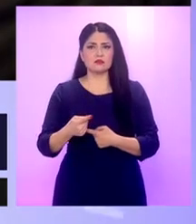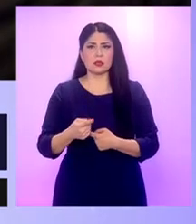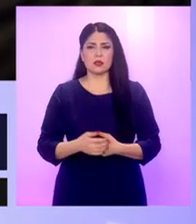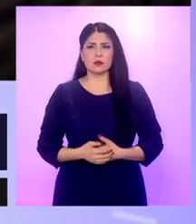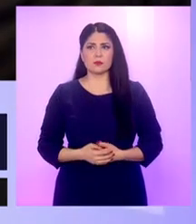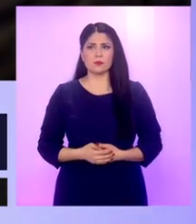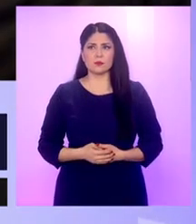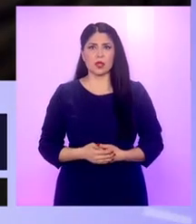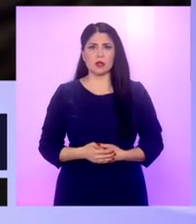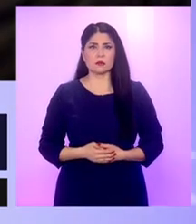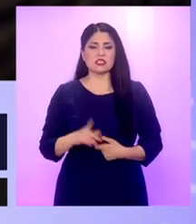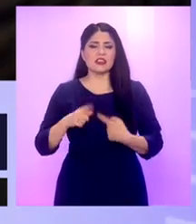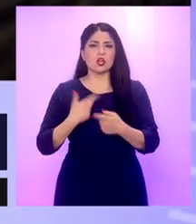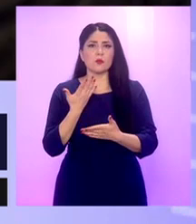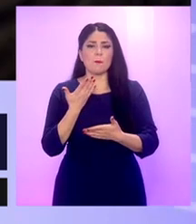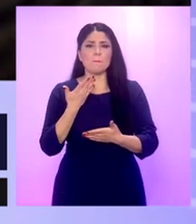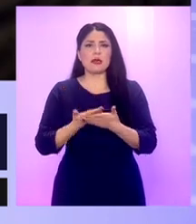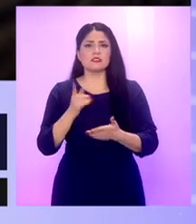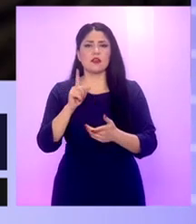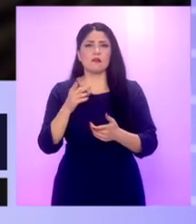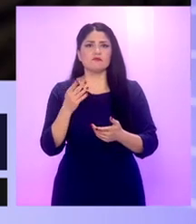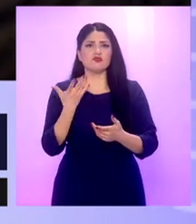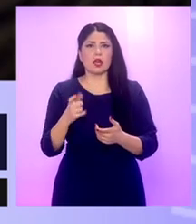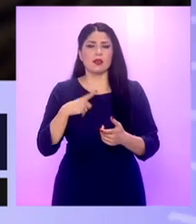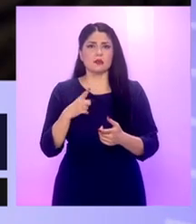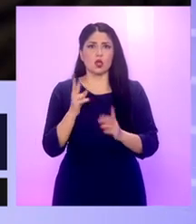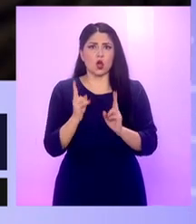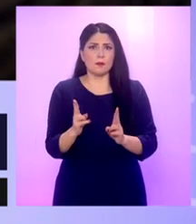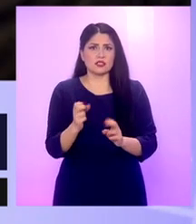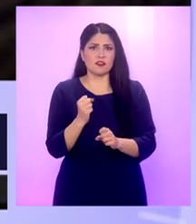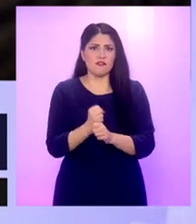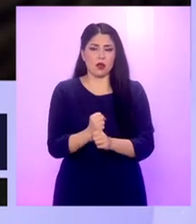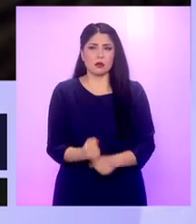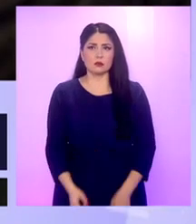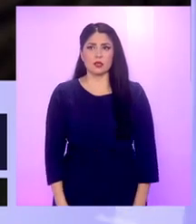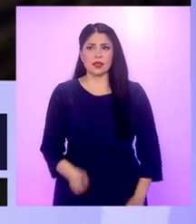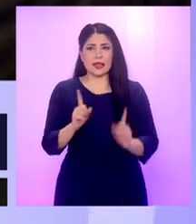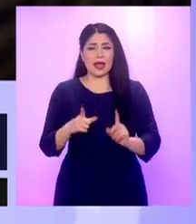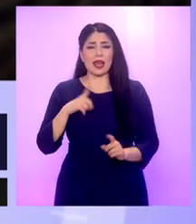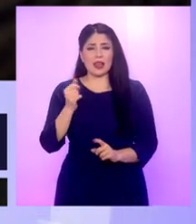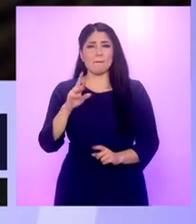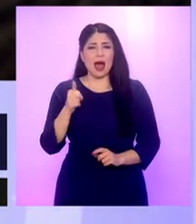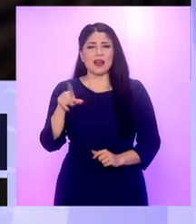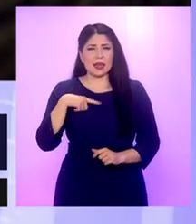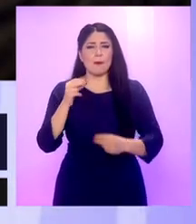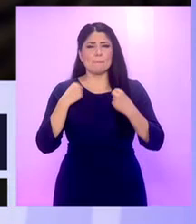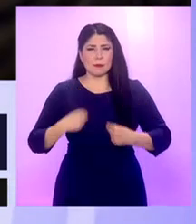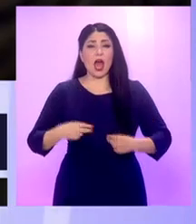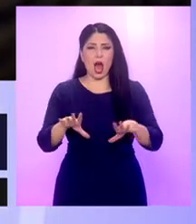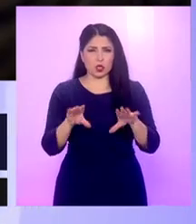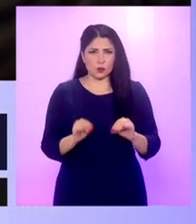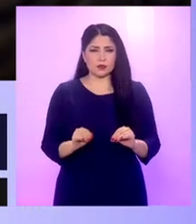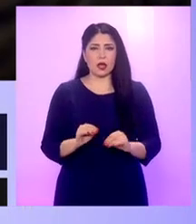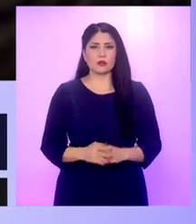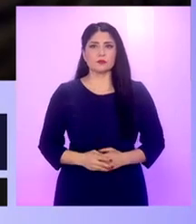asemenea gest. Adică dacă ar fi fost Dan Barna în funcția de premier, ar fi acceptat